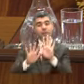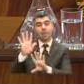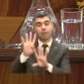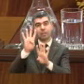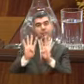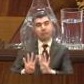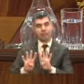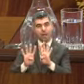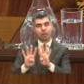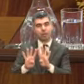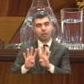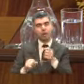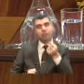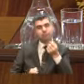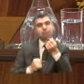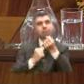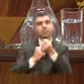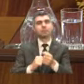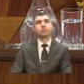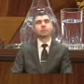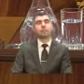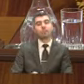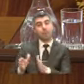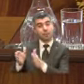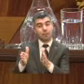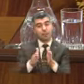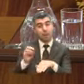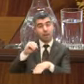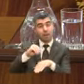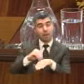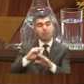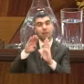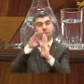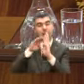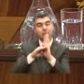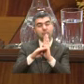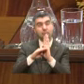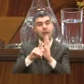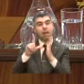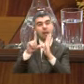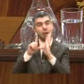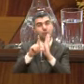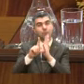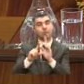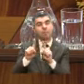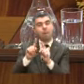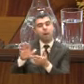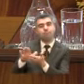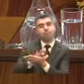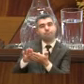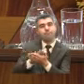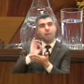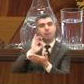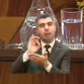بالتمويل التعاوني. كما توصل مكتب المجلس بمقترح قانون بنسخ وتغيير وتتميم